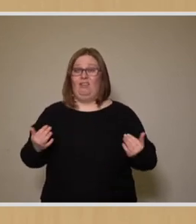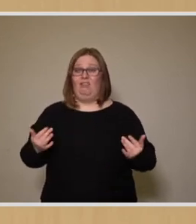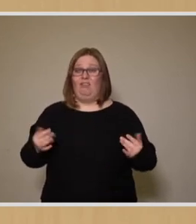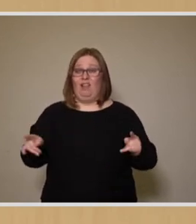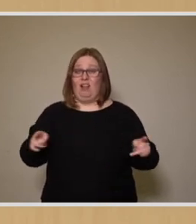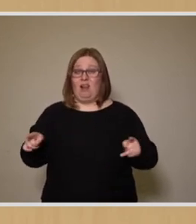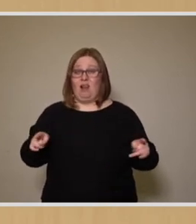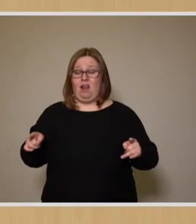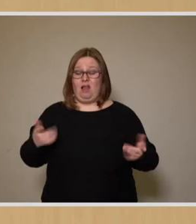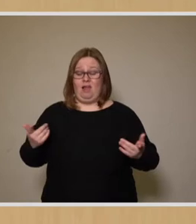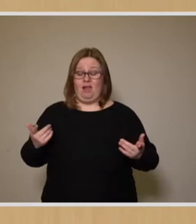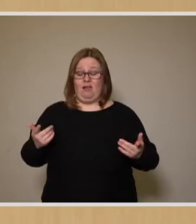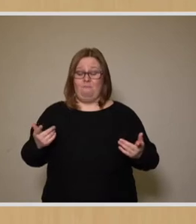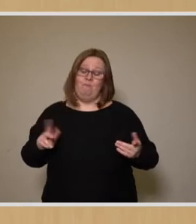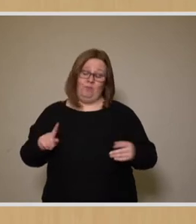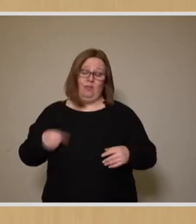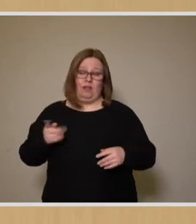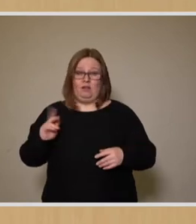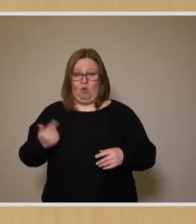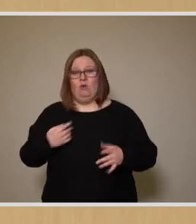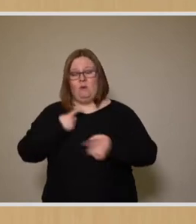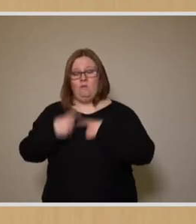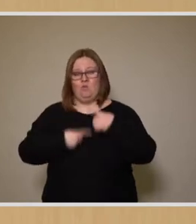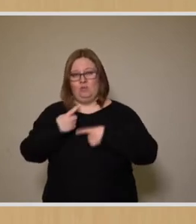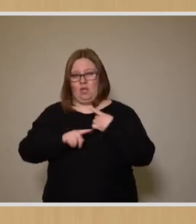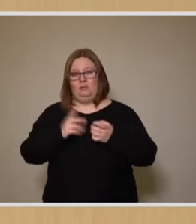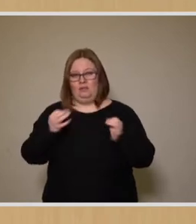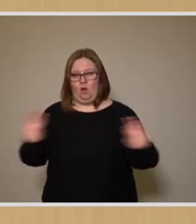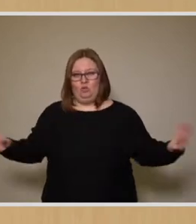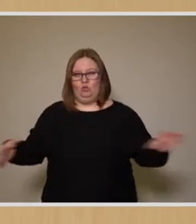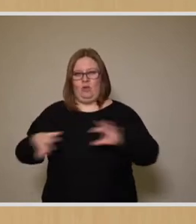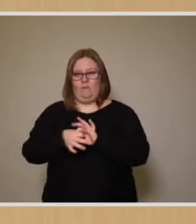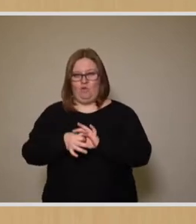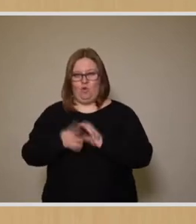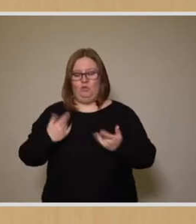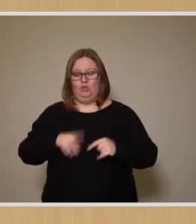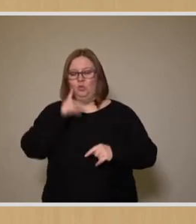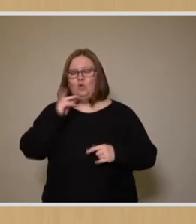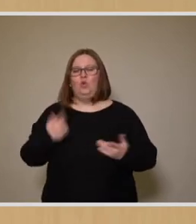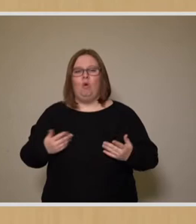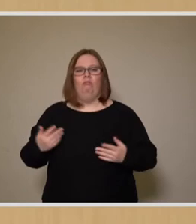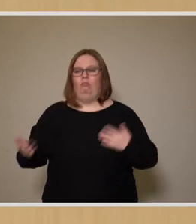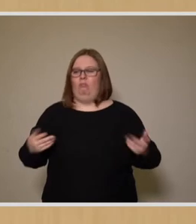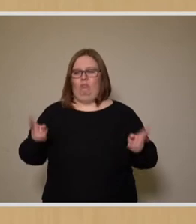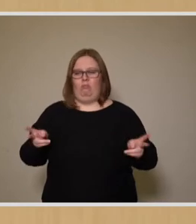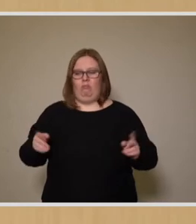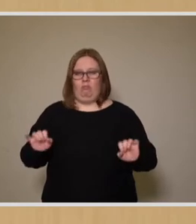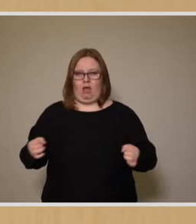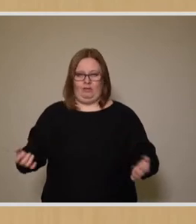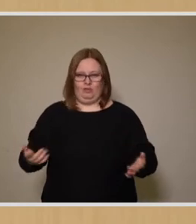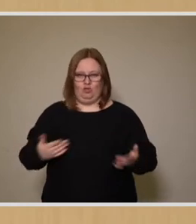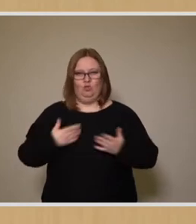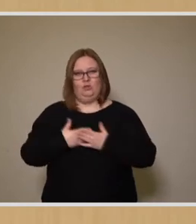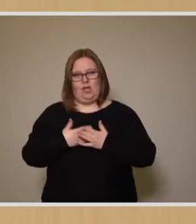Varianten dranhängen, die müssen am Ende des Prozesses schon nochmal zusammengeführt werden und können nicht einfach nur nebeneinander stehen gelassen werden. Und